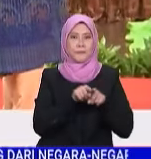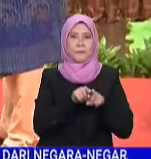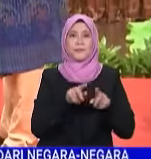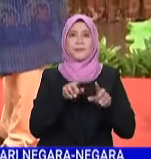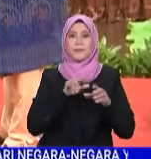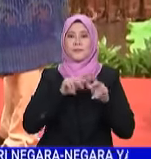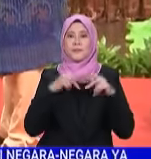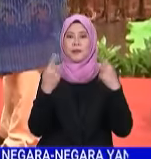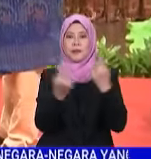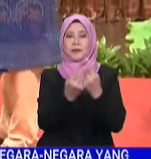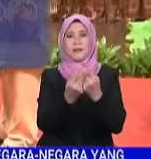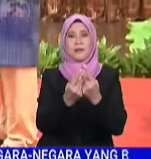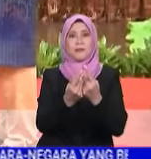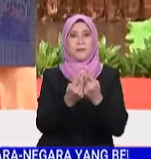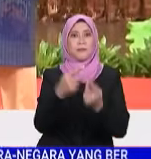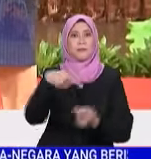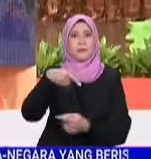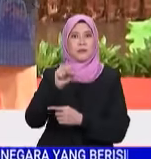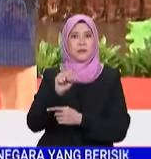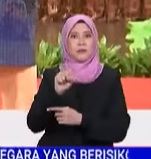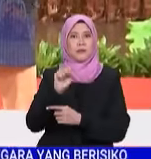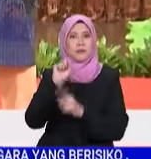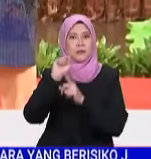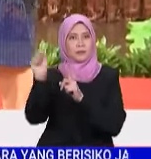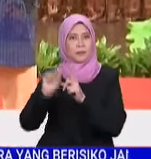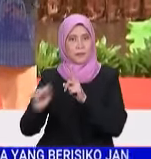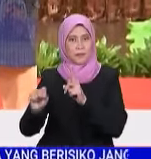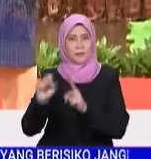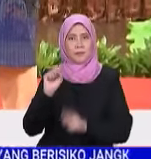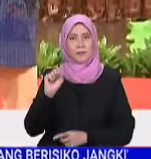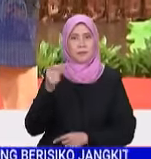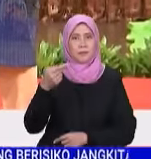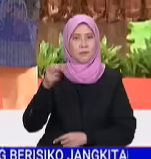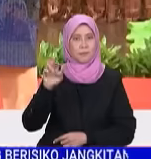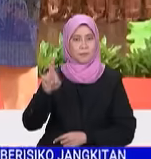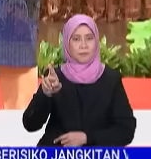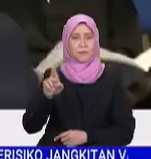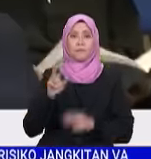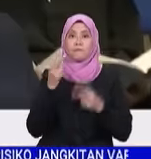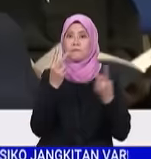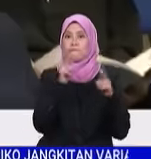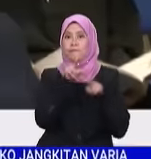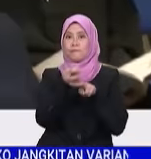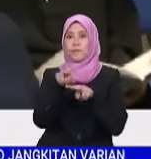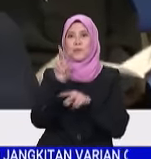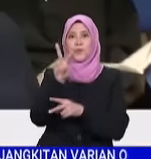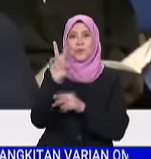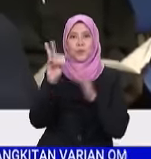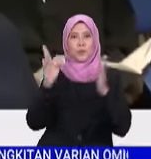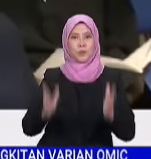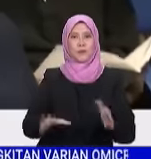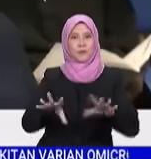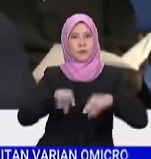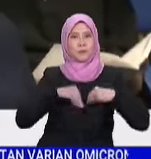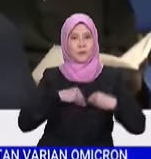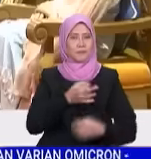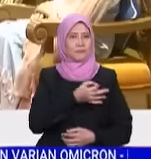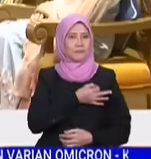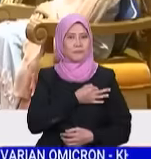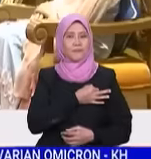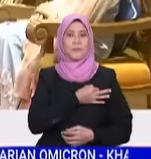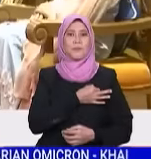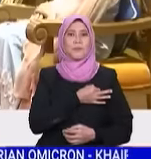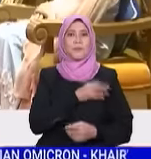Islam semalaysia pas Sandakan Sahar Abdul Majid Majlis turut menyaksikan 27 penerima pingat ahli darjah